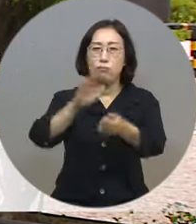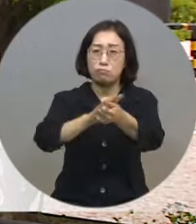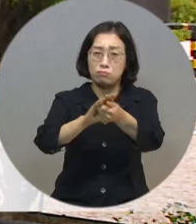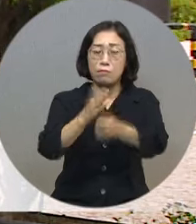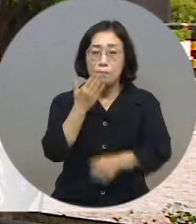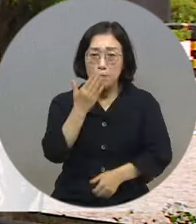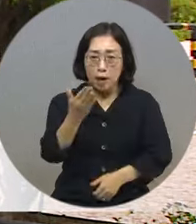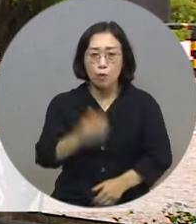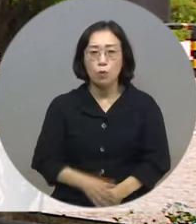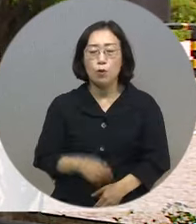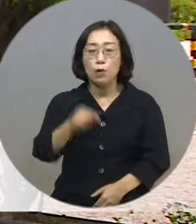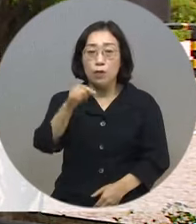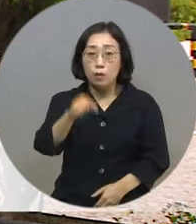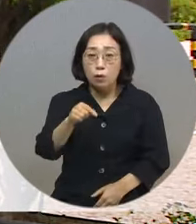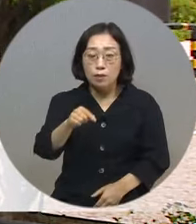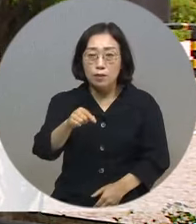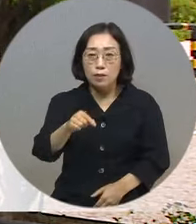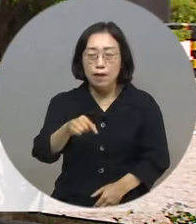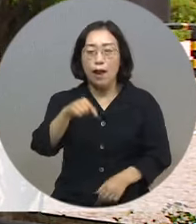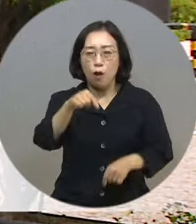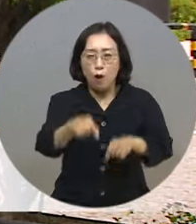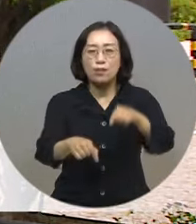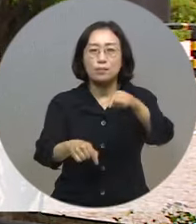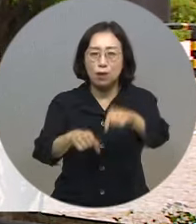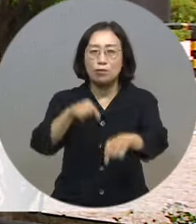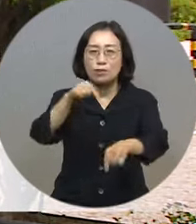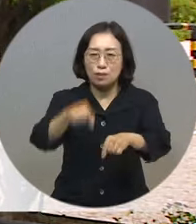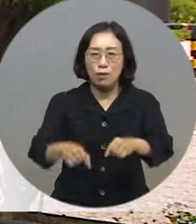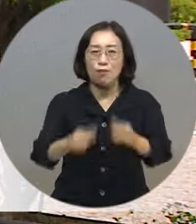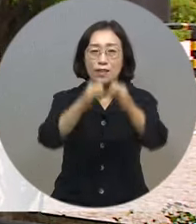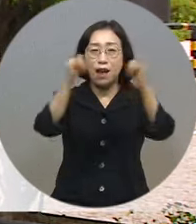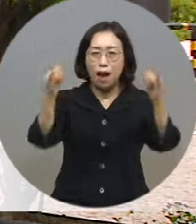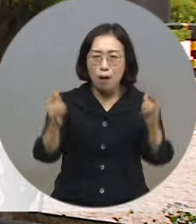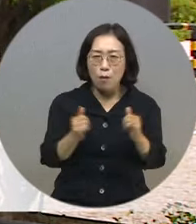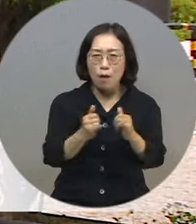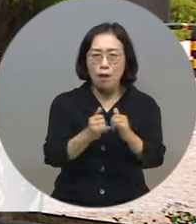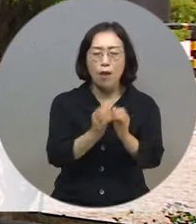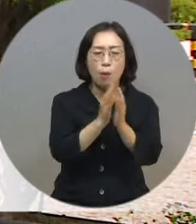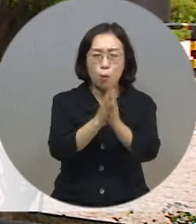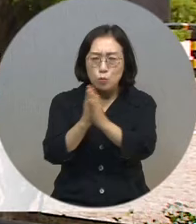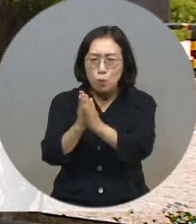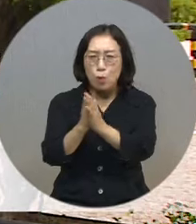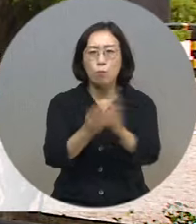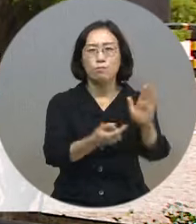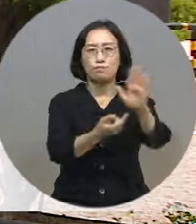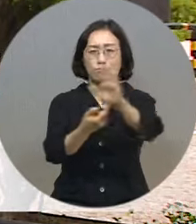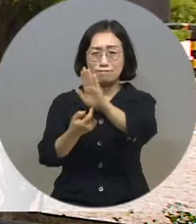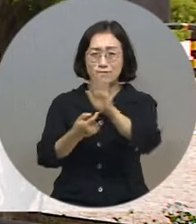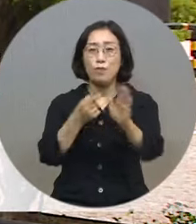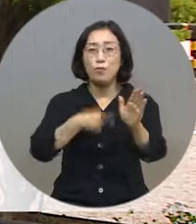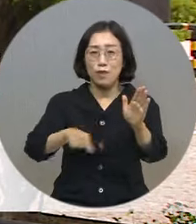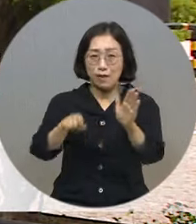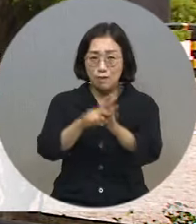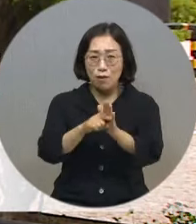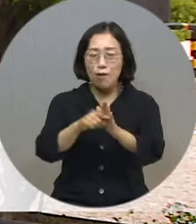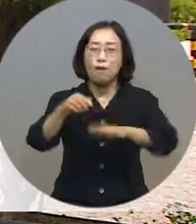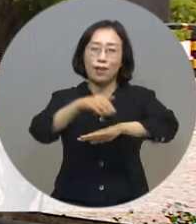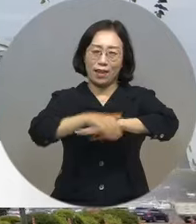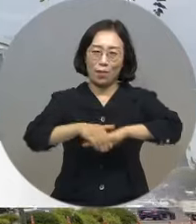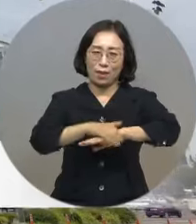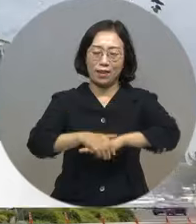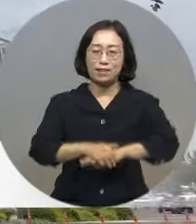있도록 그것을 제가 으면서 사회에 좀 호소하려고 이번에 정주를 종주를 계획하게